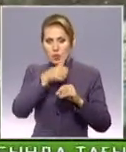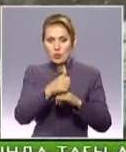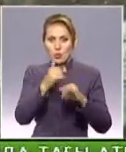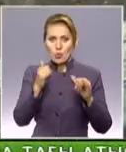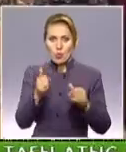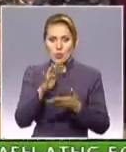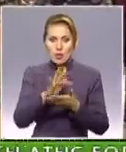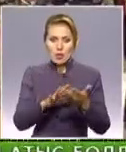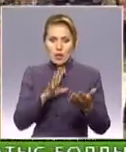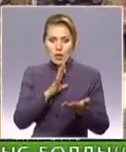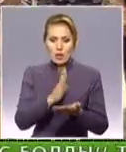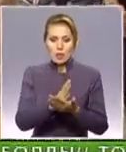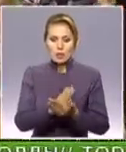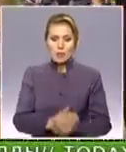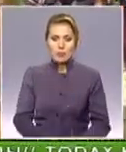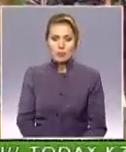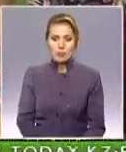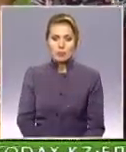дейді олар.